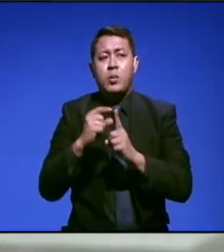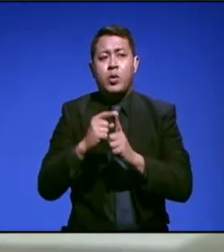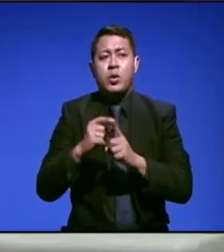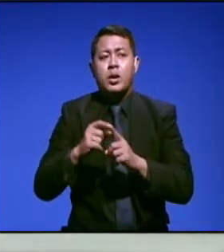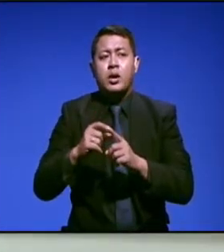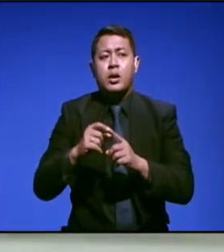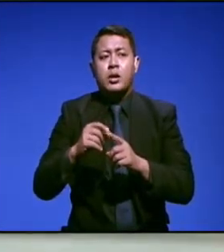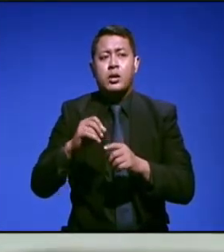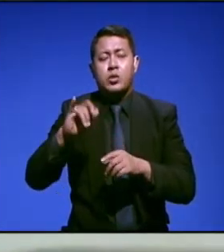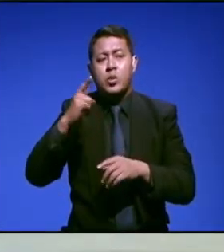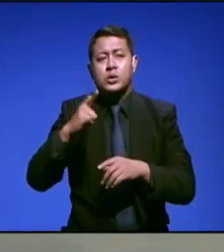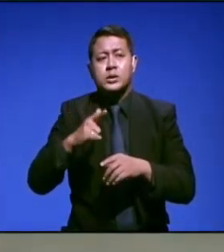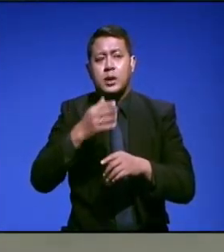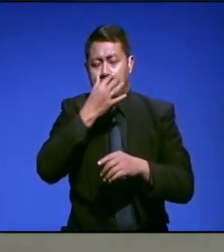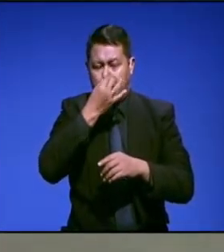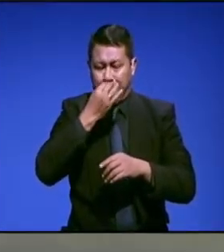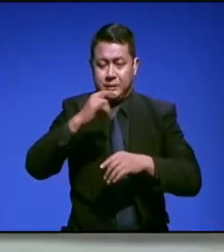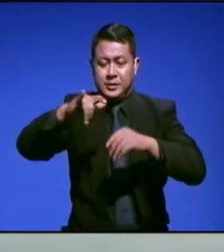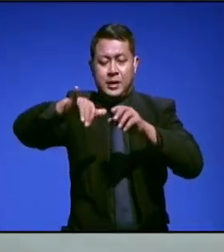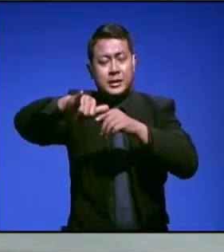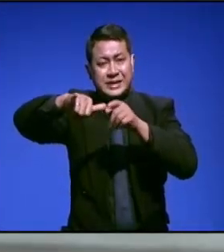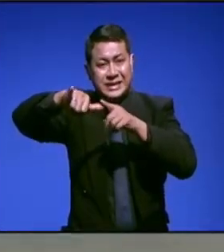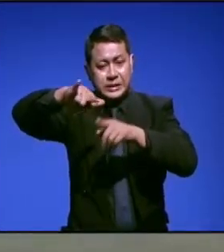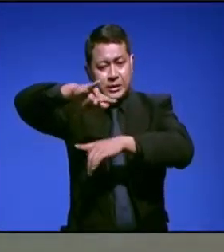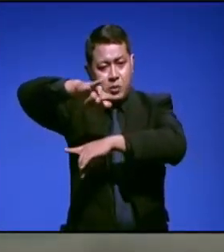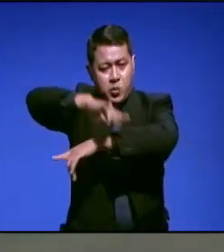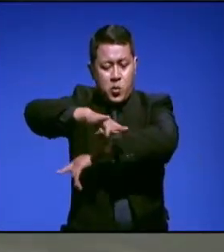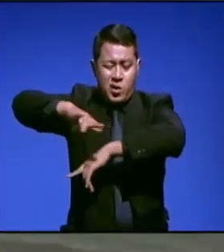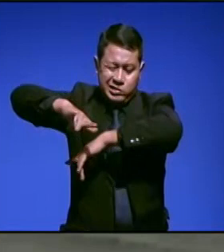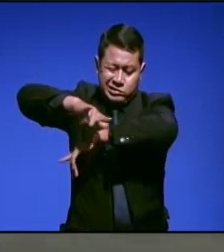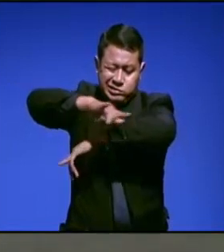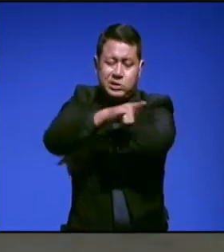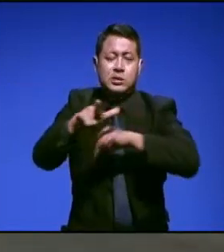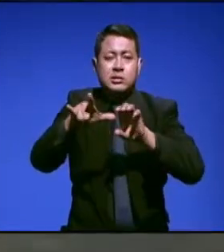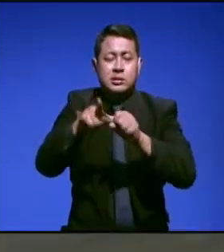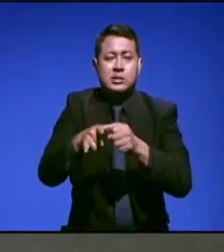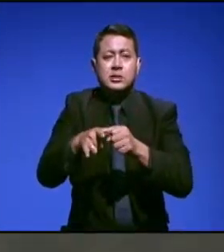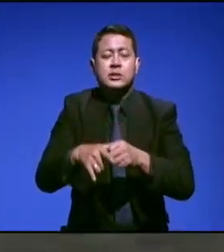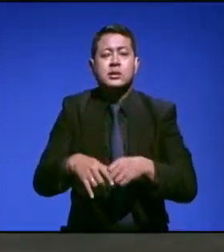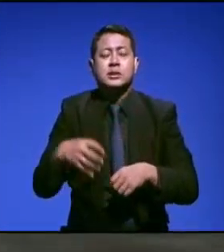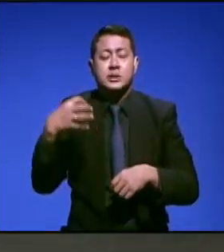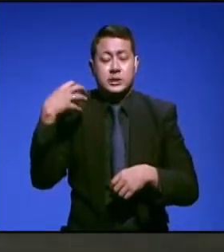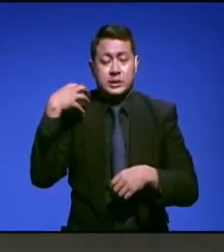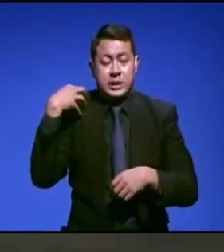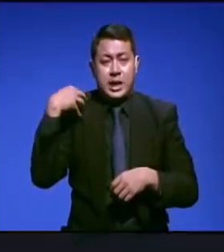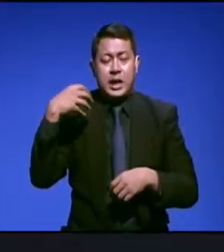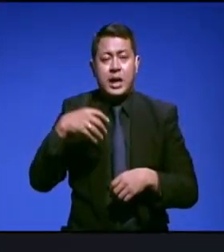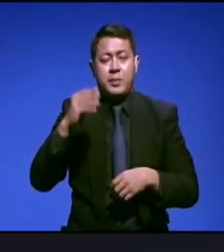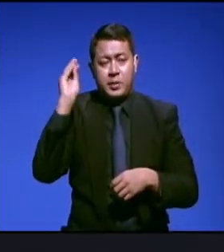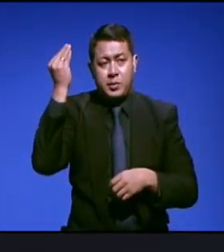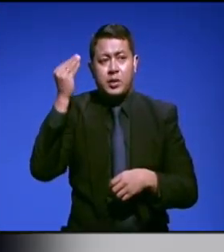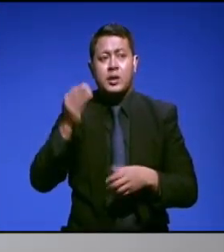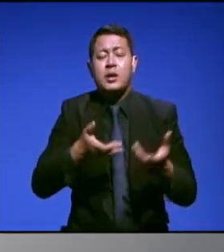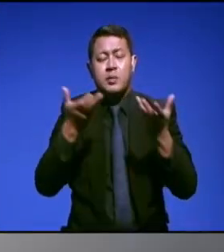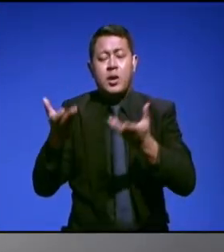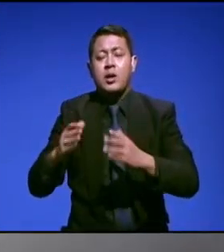sayap kiri akibat tergesek landasan ketika mendarat. Kapten, kopilot, serta dua mekanik dibawa ke RSUD Wamena untuk pemeriksaan